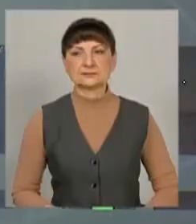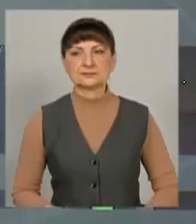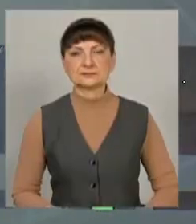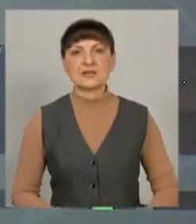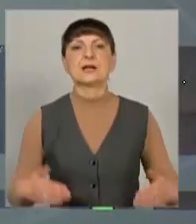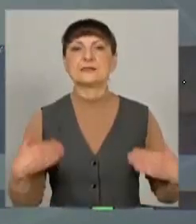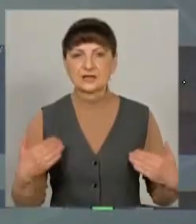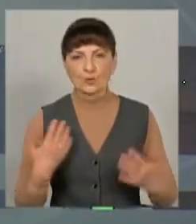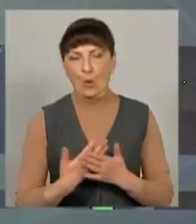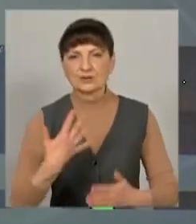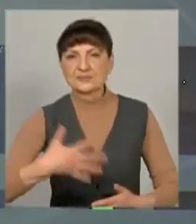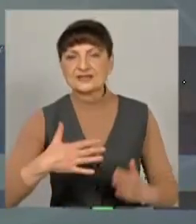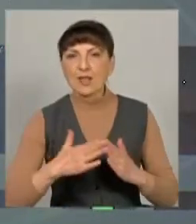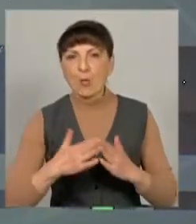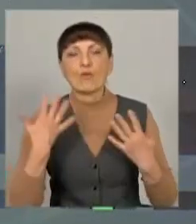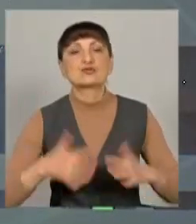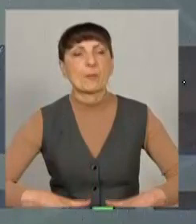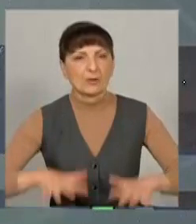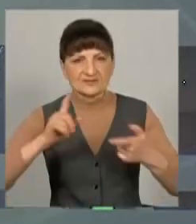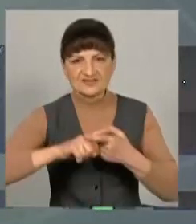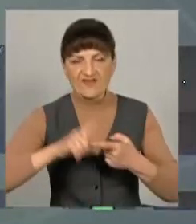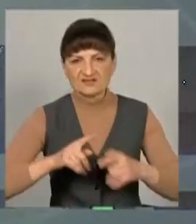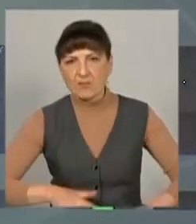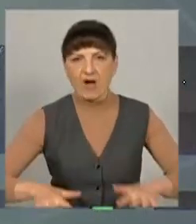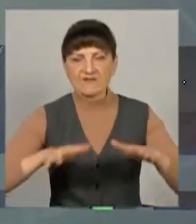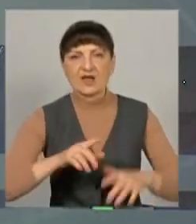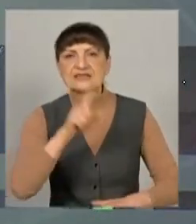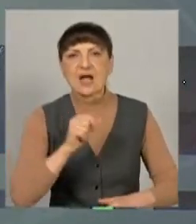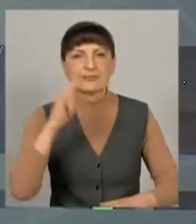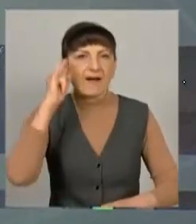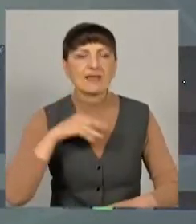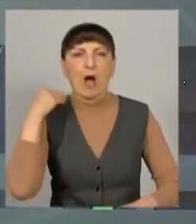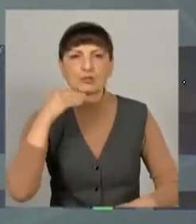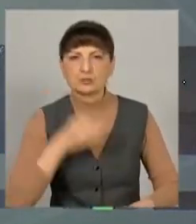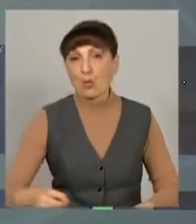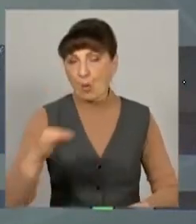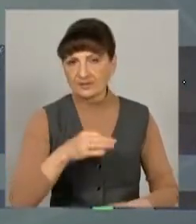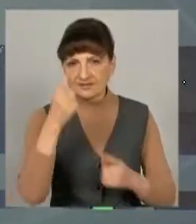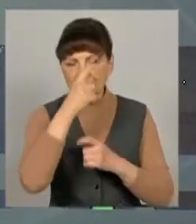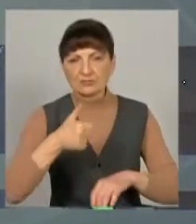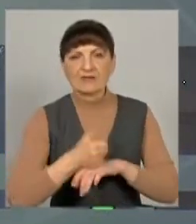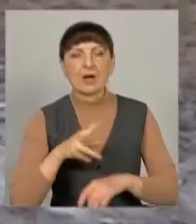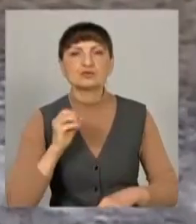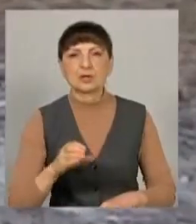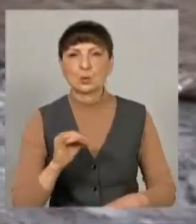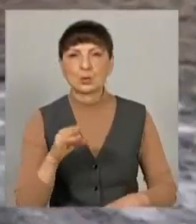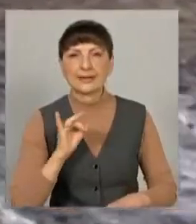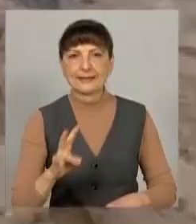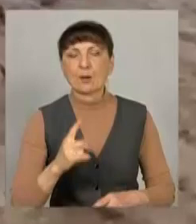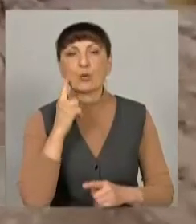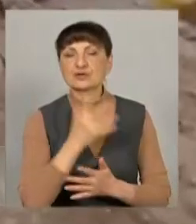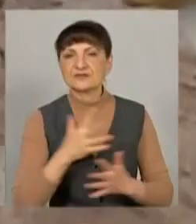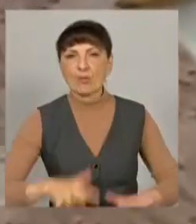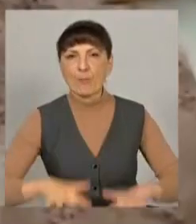Около 50 домов потоплены из-за паводков в Западно-Казахстанской и Актюбинской областях. Как сообщил глава МЧС Юрий Ильин, больше всего